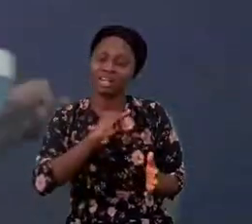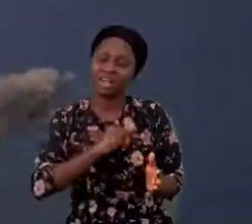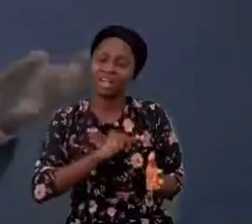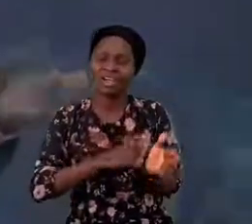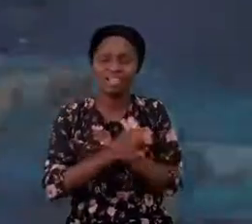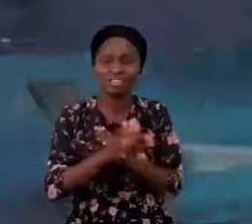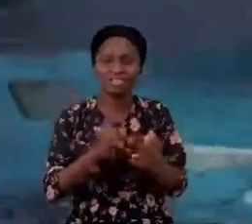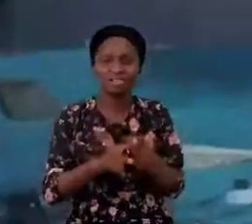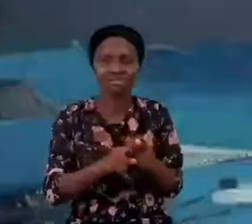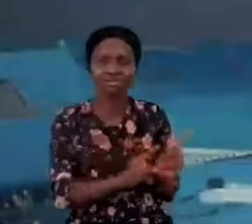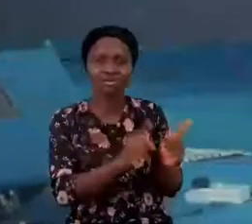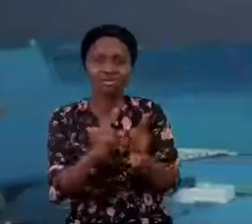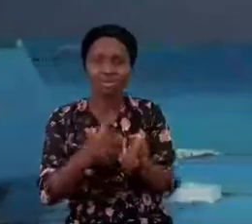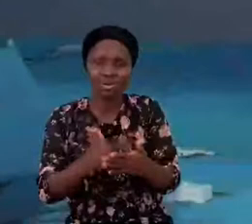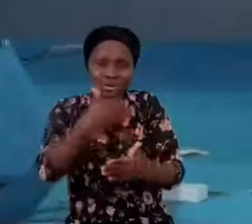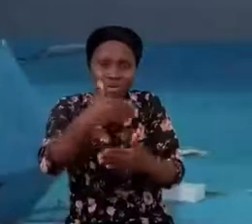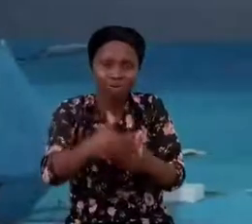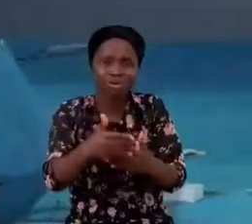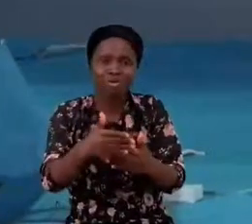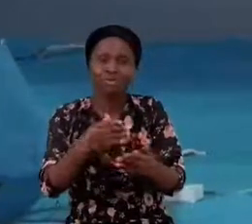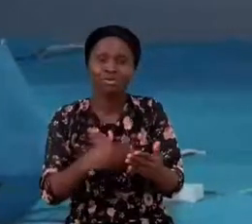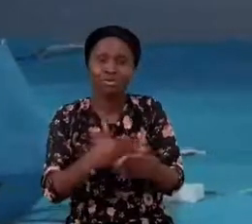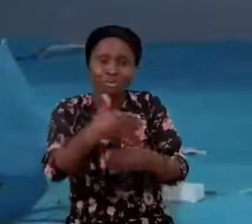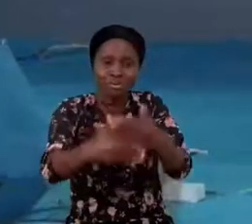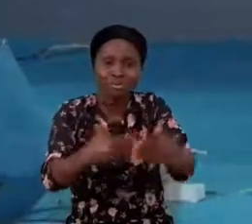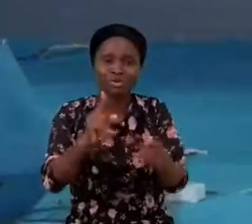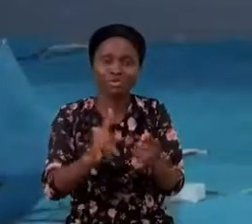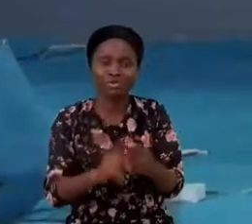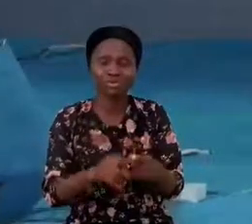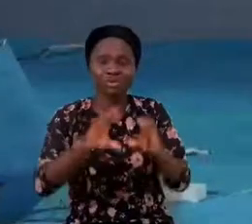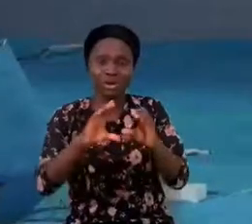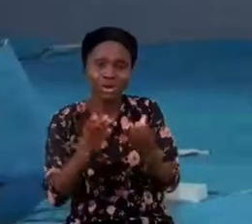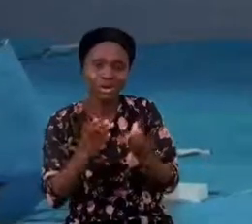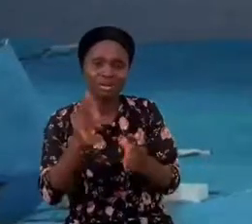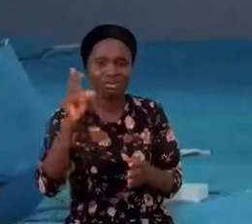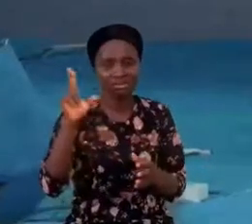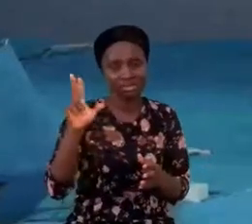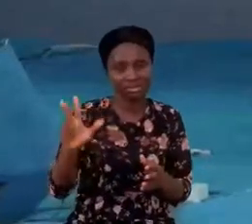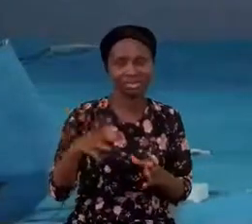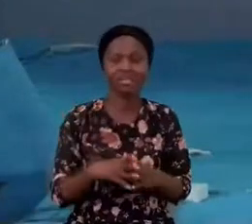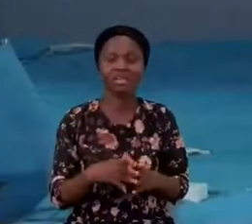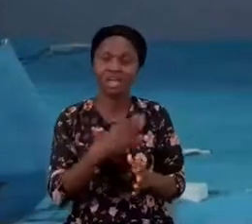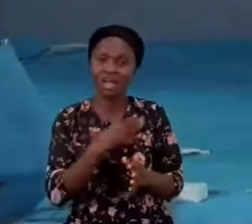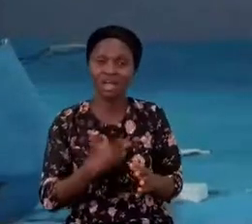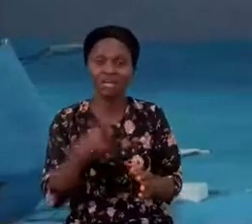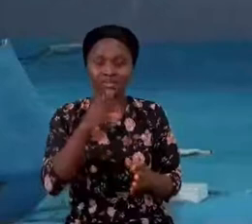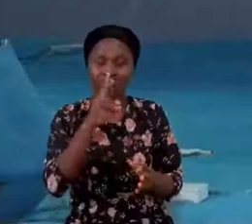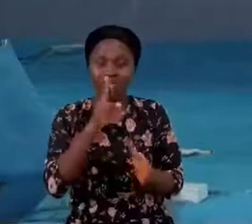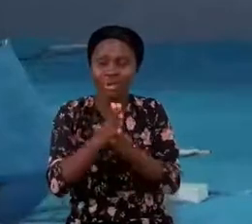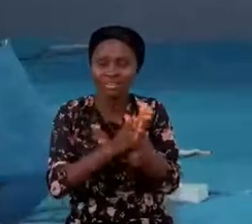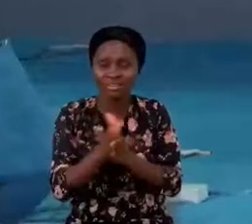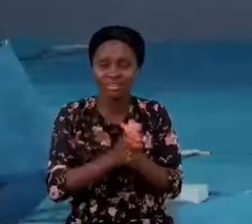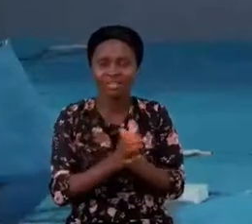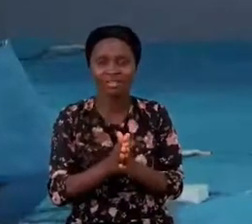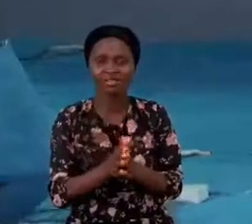je veux la connaissance. On dit, ah, que c'est au second cycle. Tu dis, ah, je suis pressé d'aller au second cycle. Ce qui doit